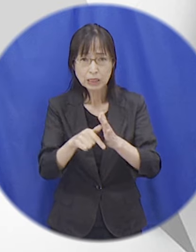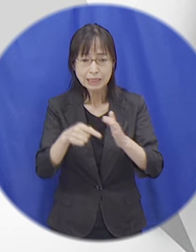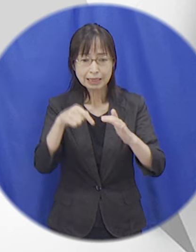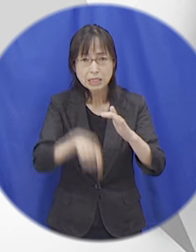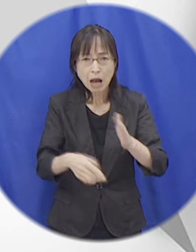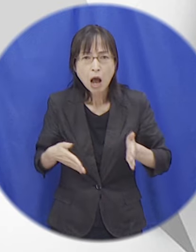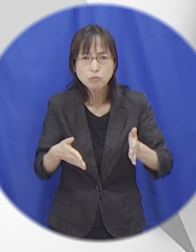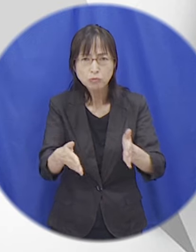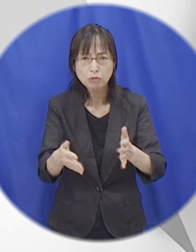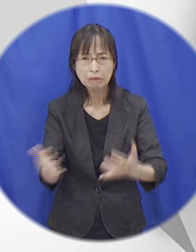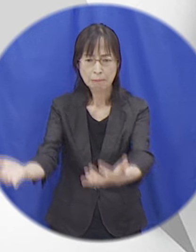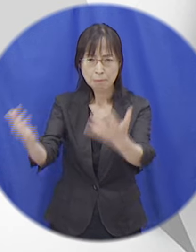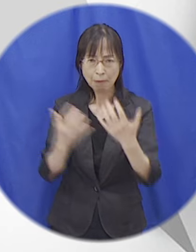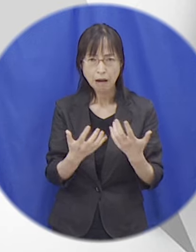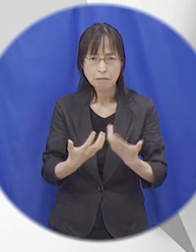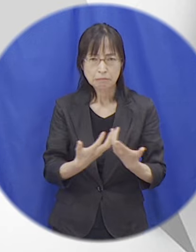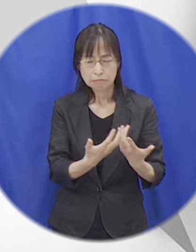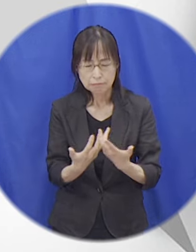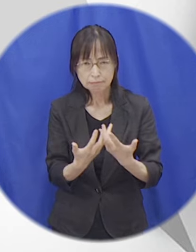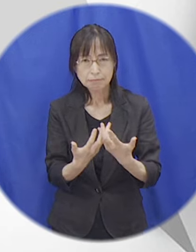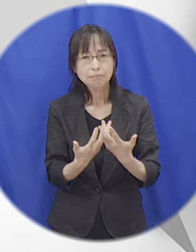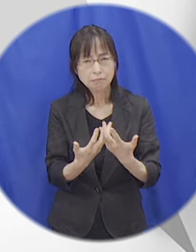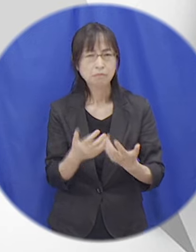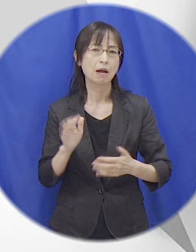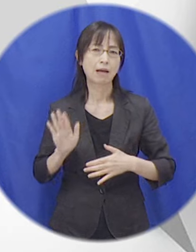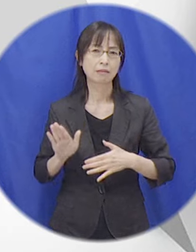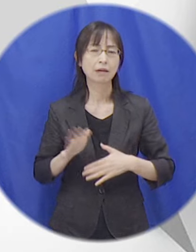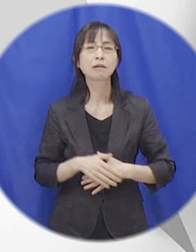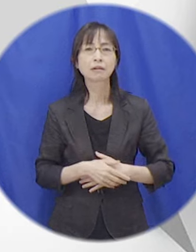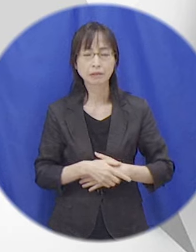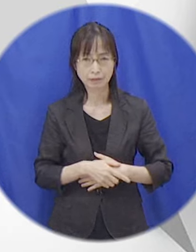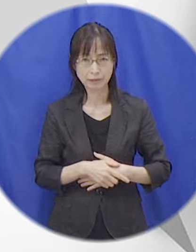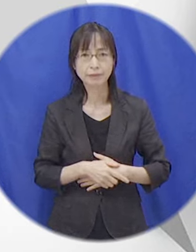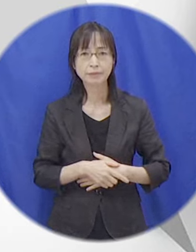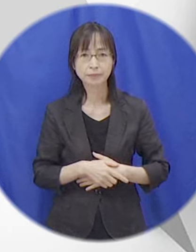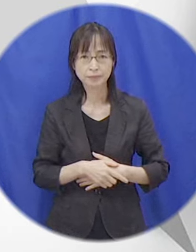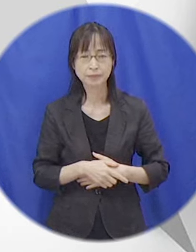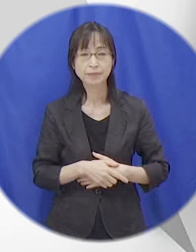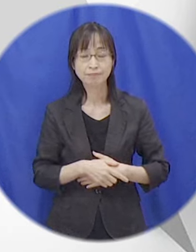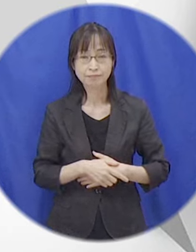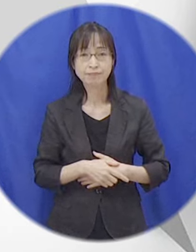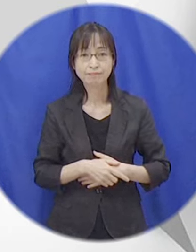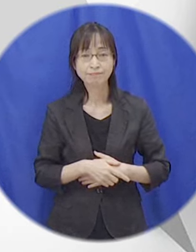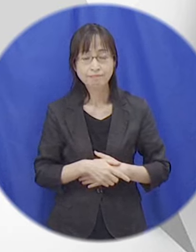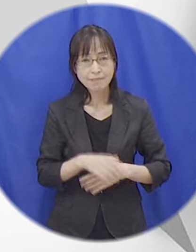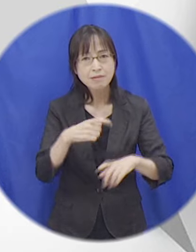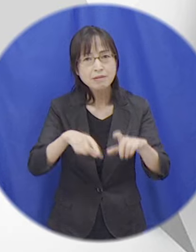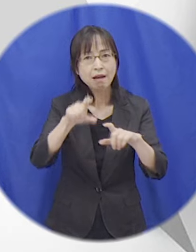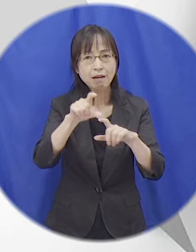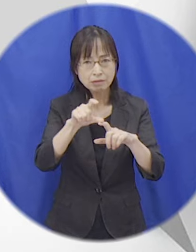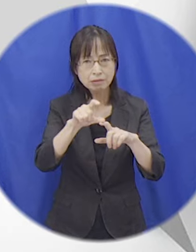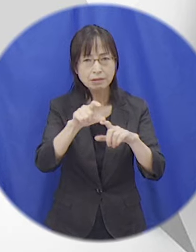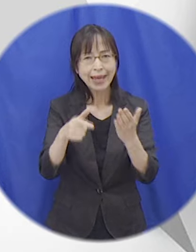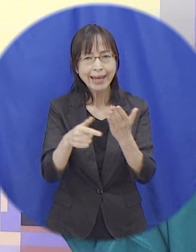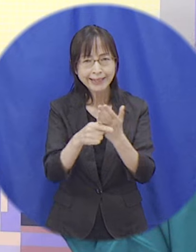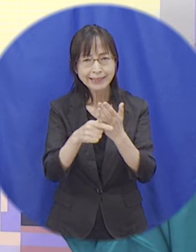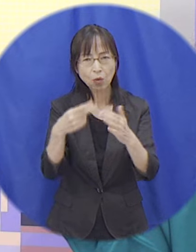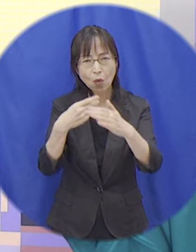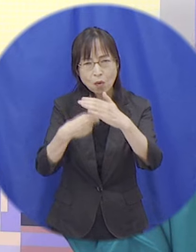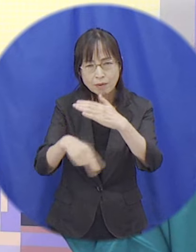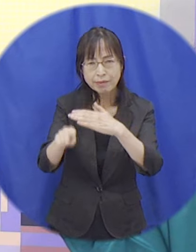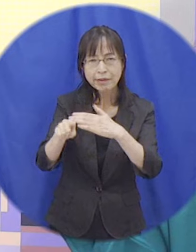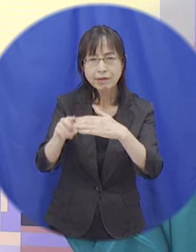人があふれるような状況になってしまったということもございます、 はい。 またそれらに加えてですね、駅の出入り口